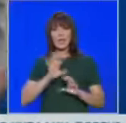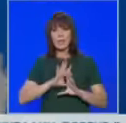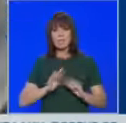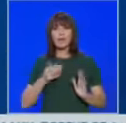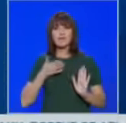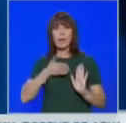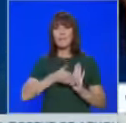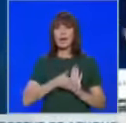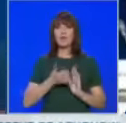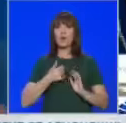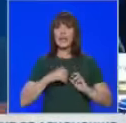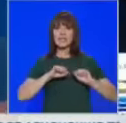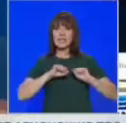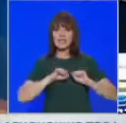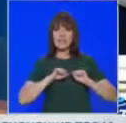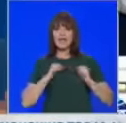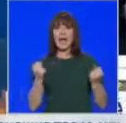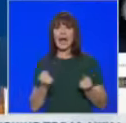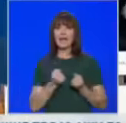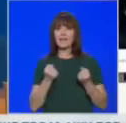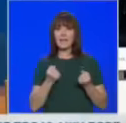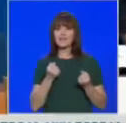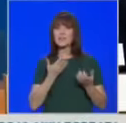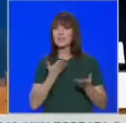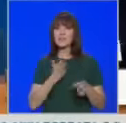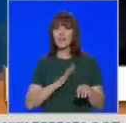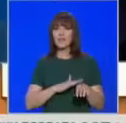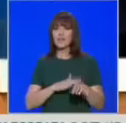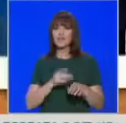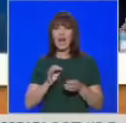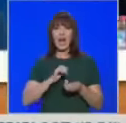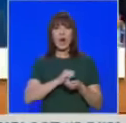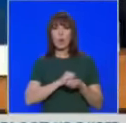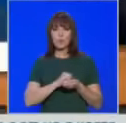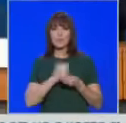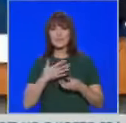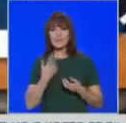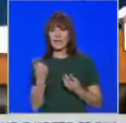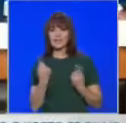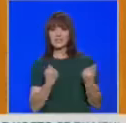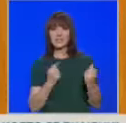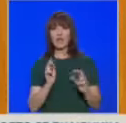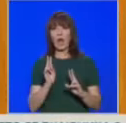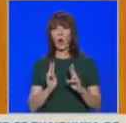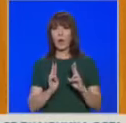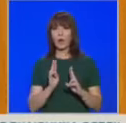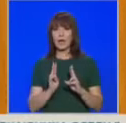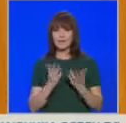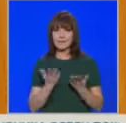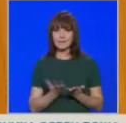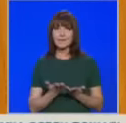от тяхна страна. А действията на БФС са породени от факта, че въпросните клубове са искали свикването на конгрес. Казано